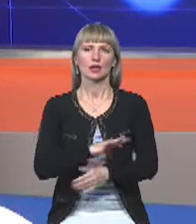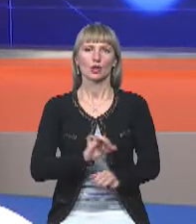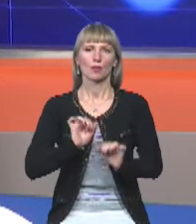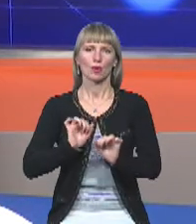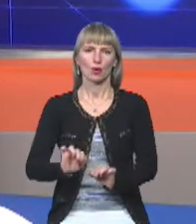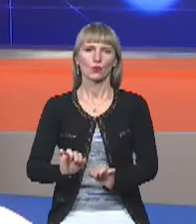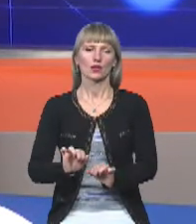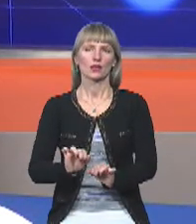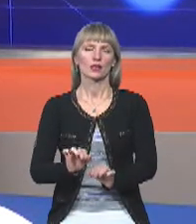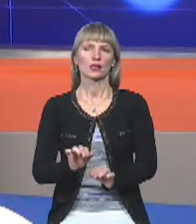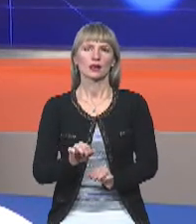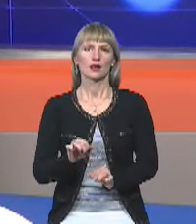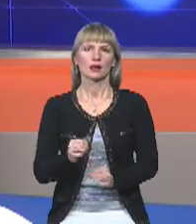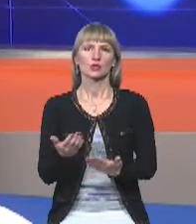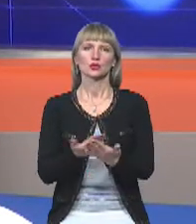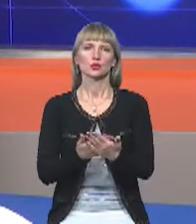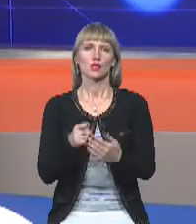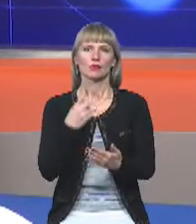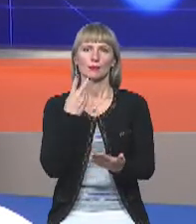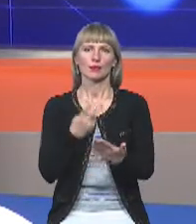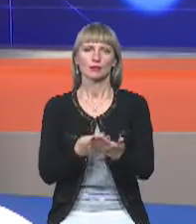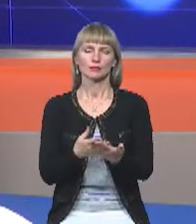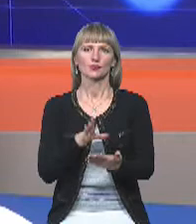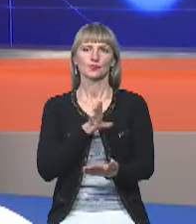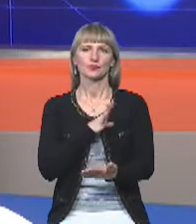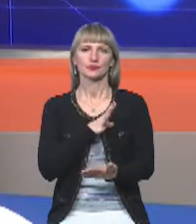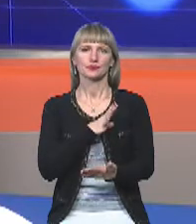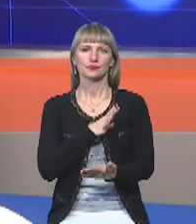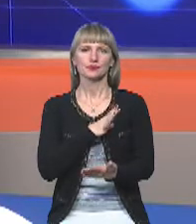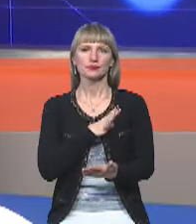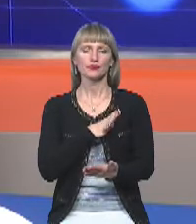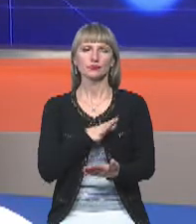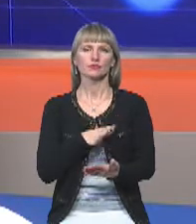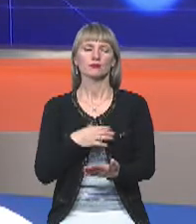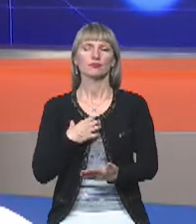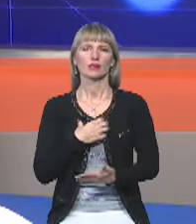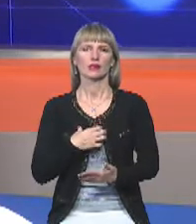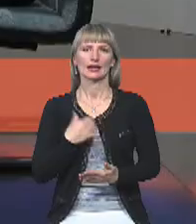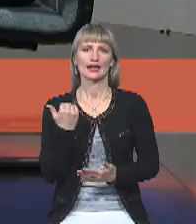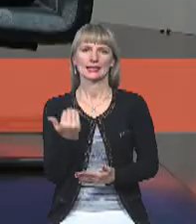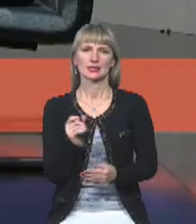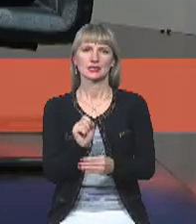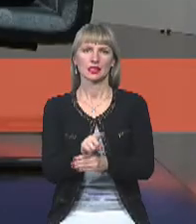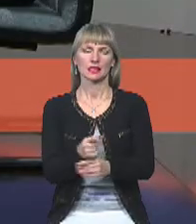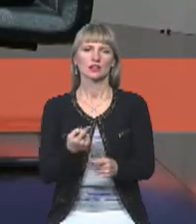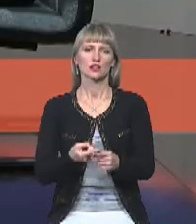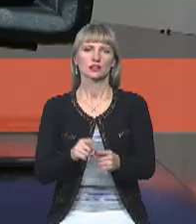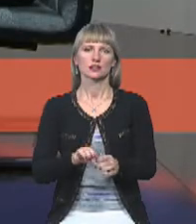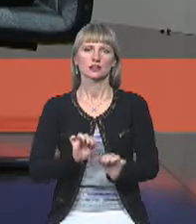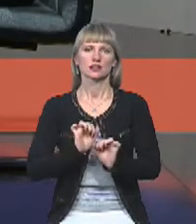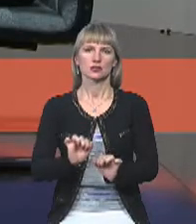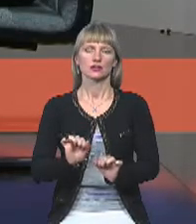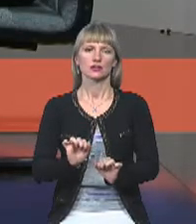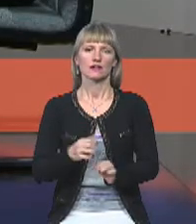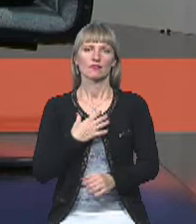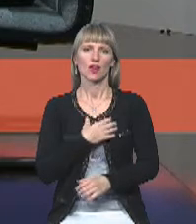оборони. Сюжет, який ви предоставили, був основна їхня задача – це охорона і